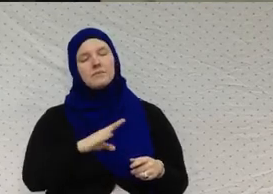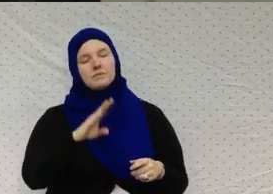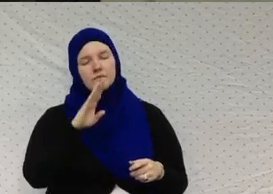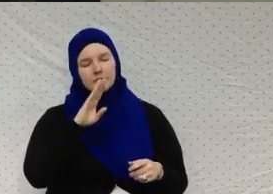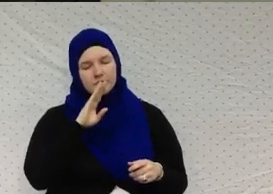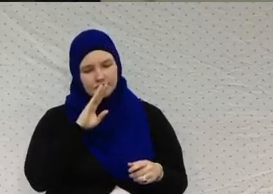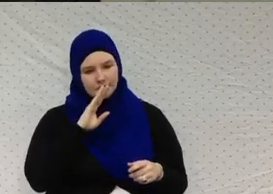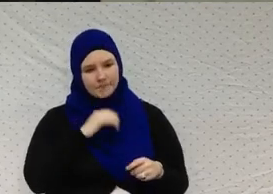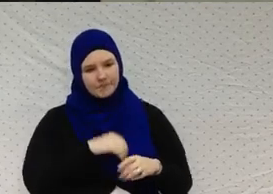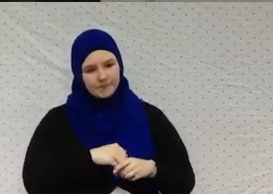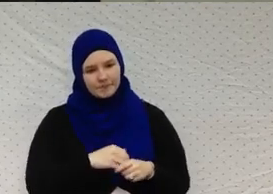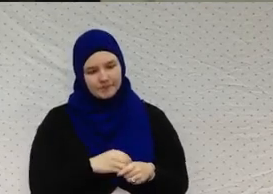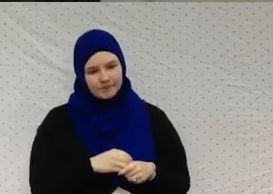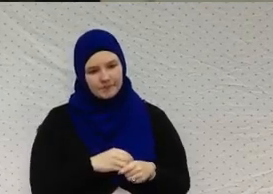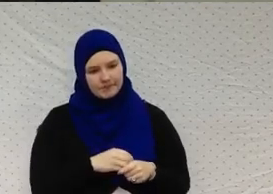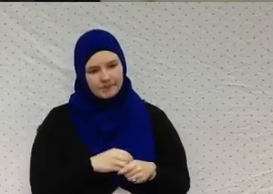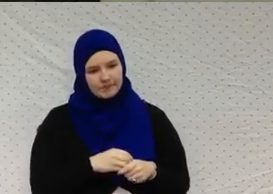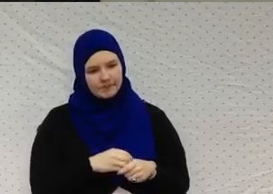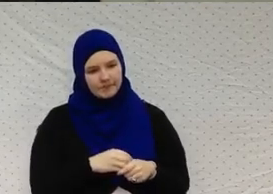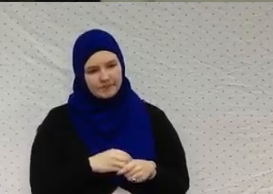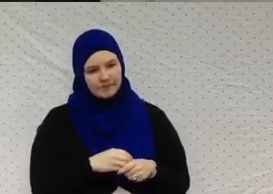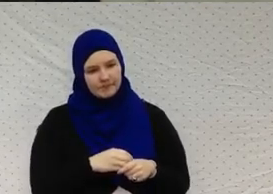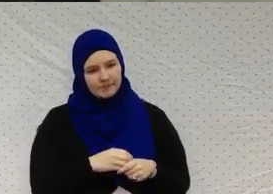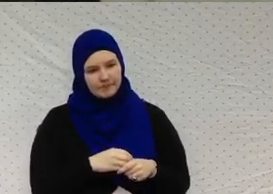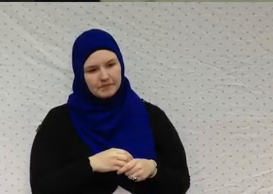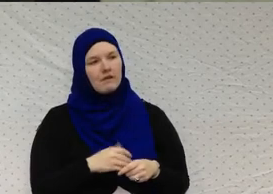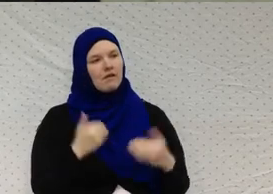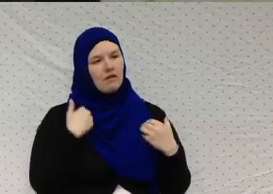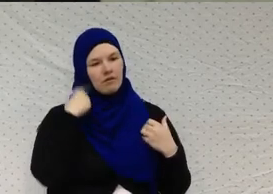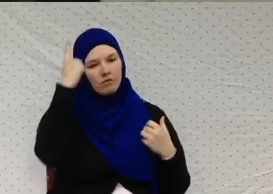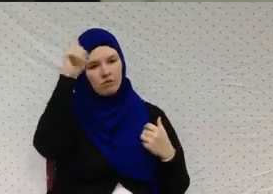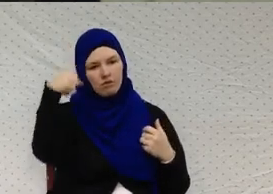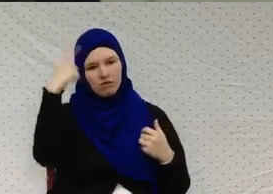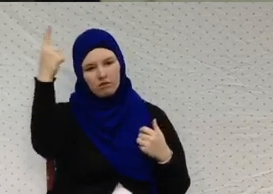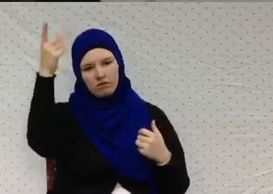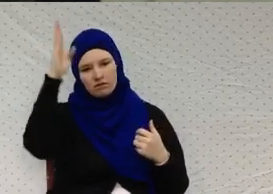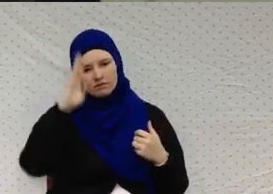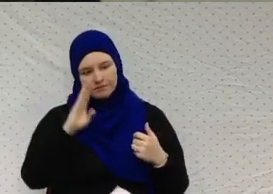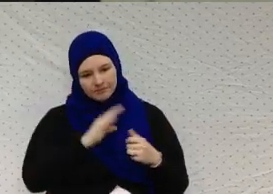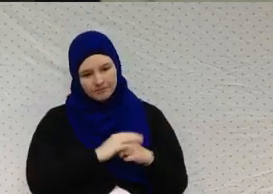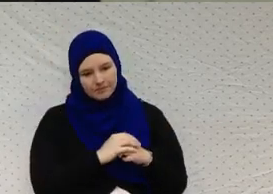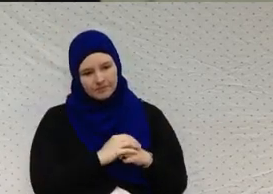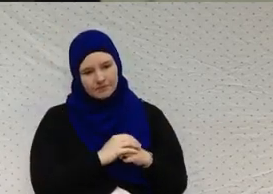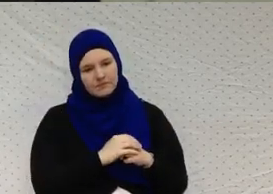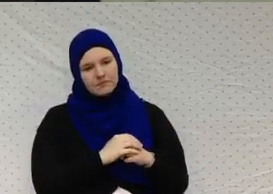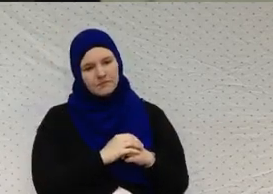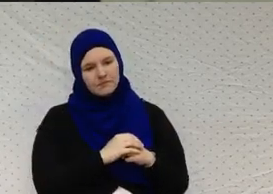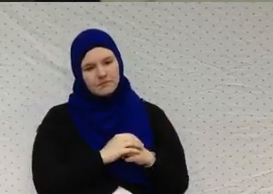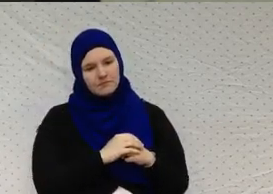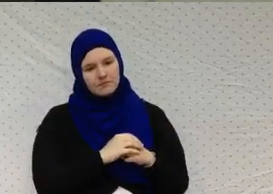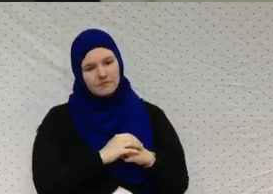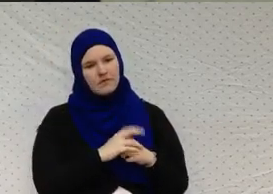الحمد لله وكفى والصلاة والسلام على عباده الذين اصطفى وأشهد أن لا إله إلا الله وحده لا شريك